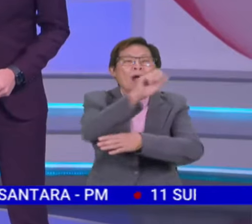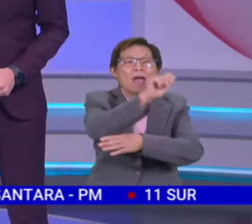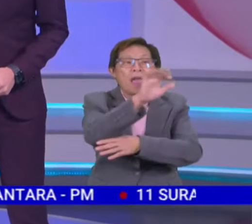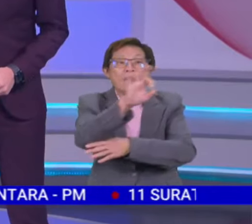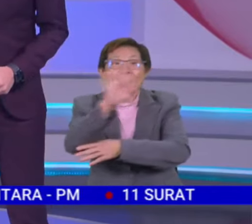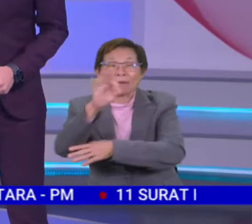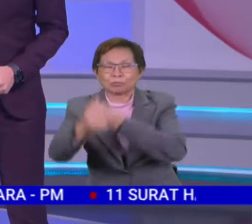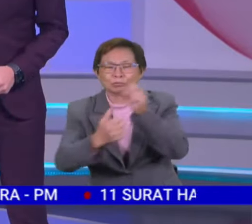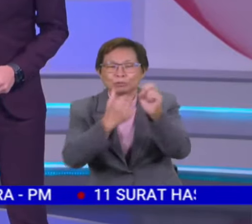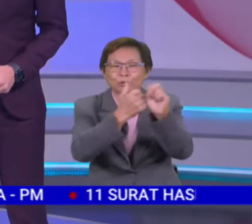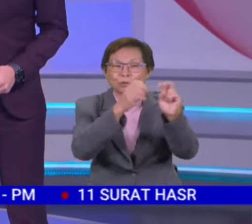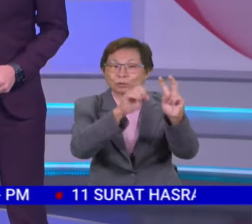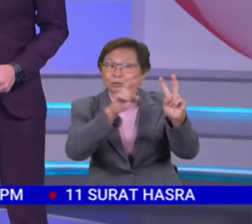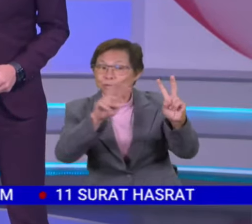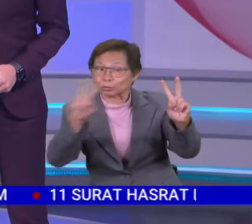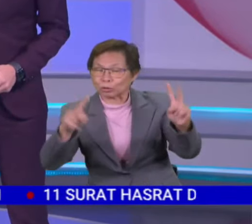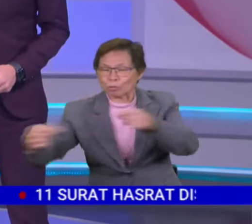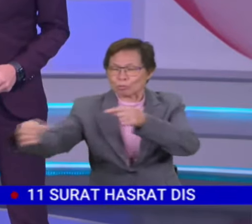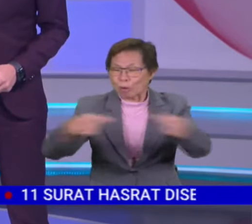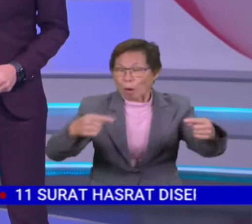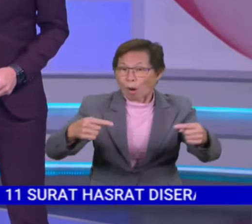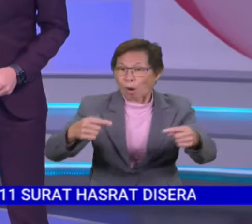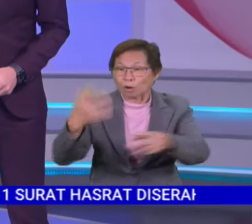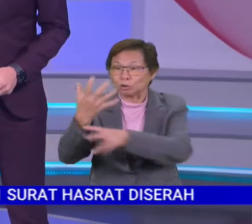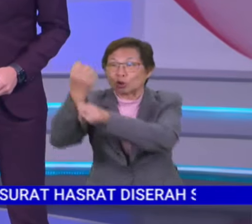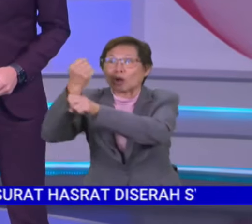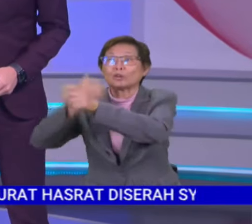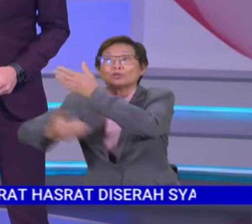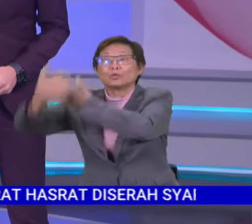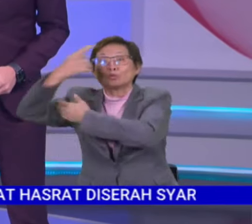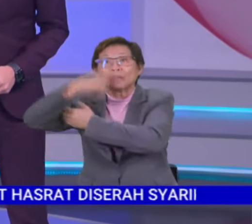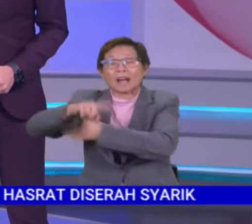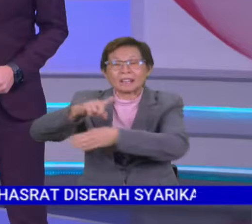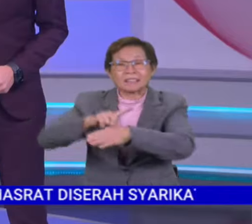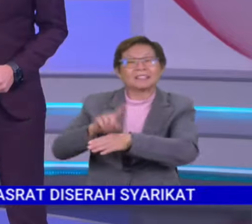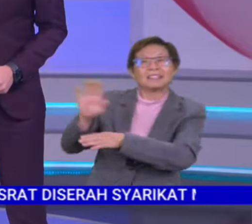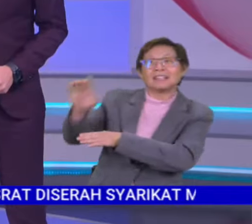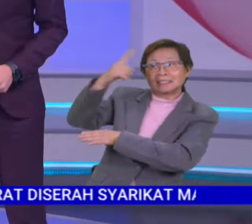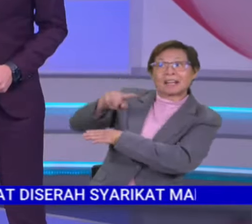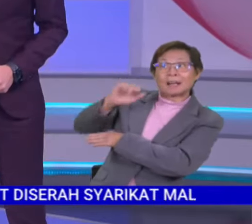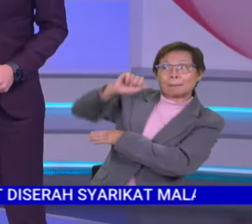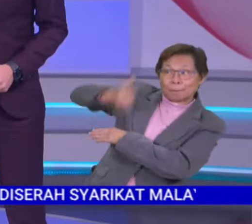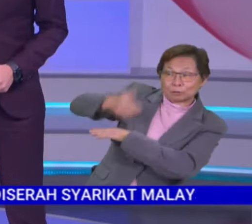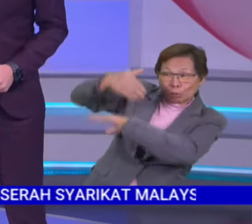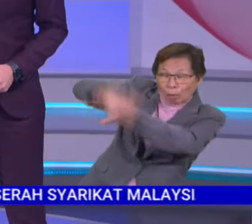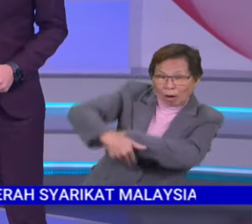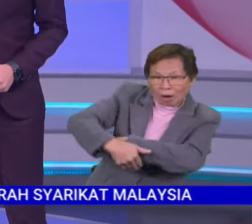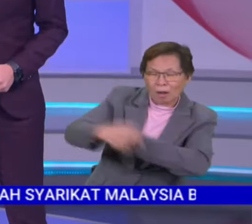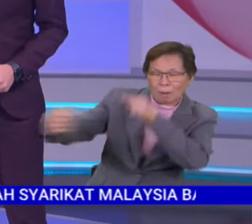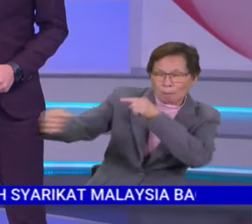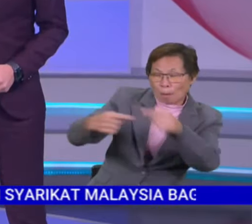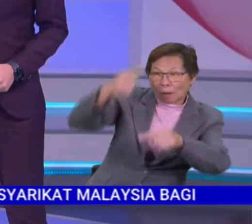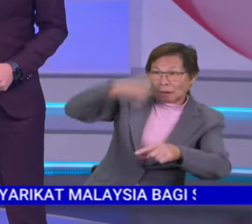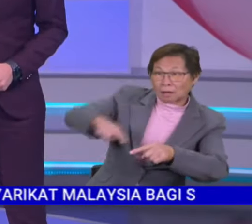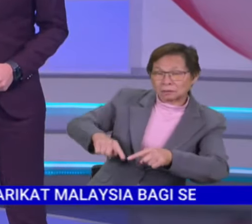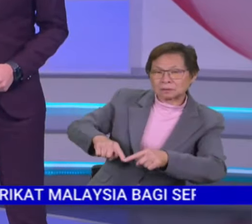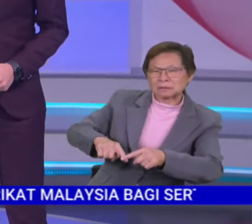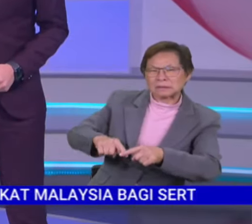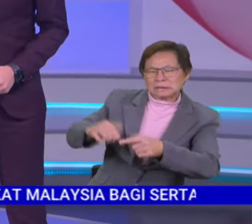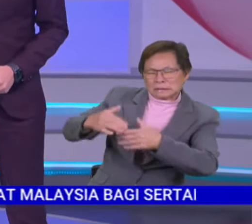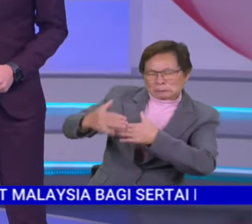AFF 2022 menentang juara bertahan Thailand di gelanggang mereka malam esok. Menentang gajah perang yang